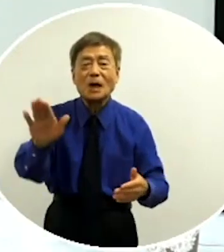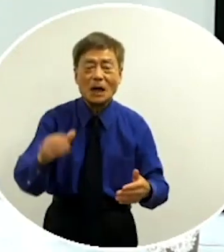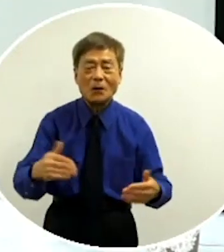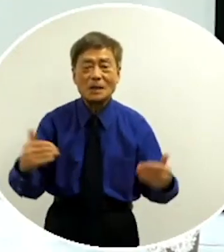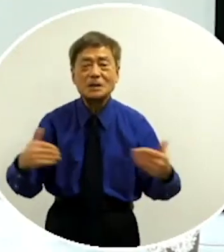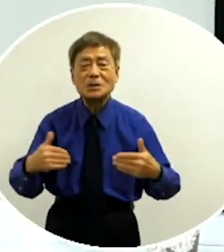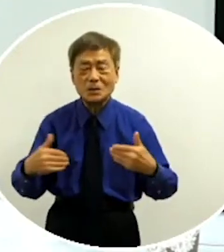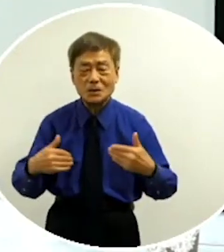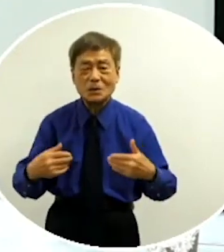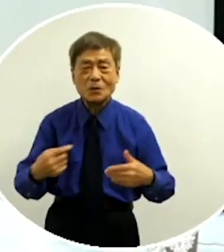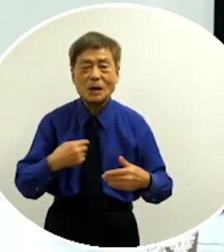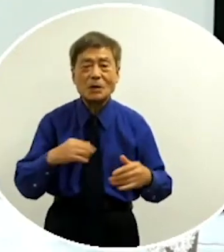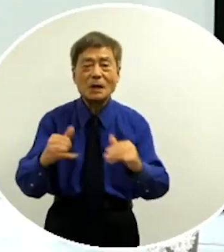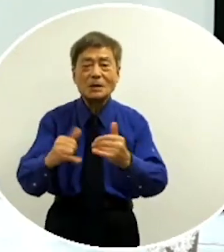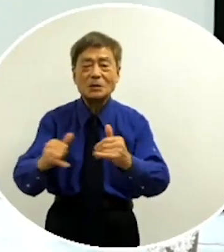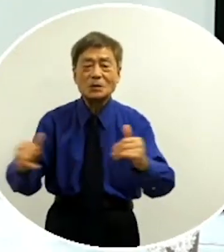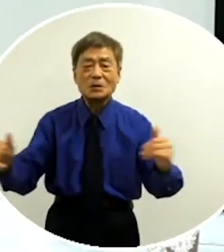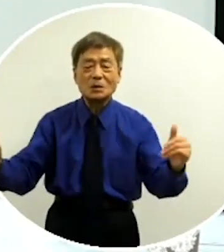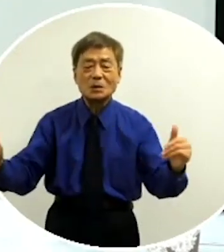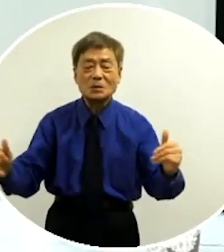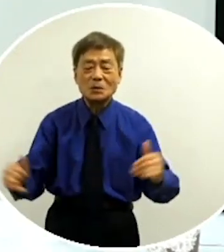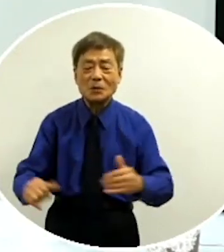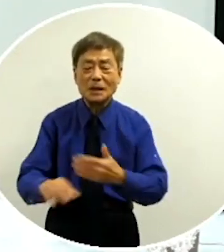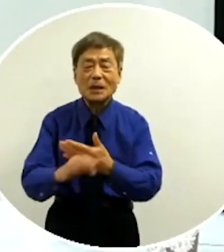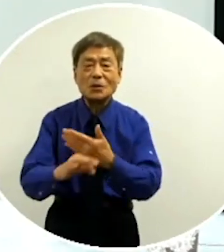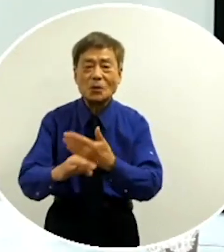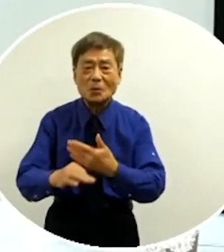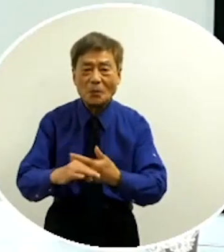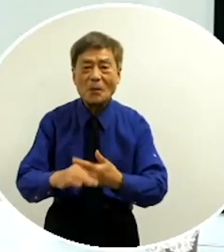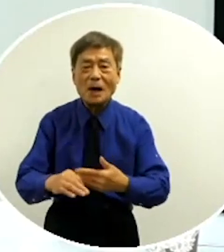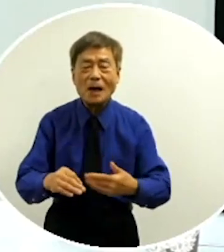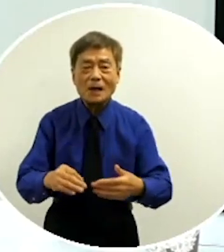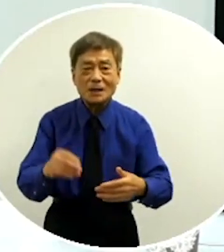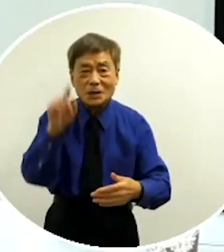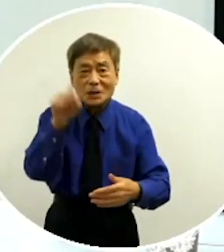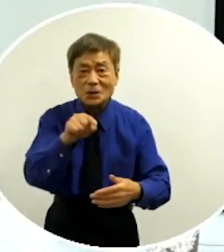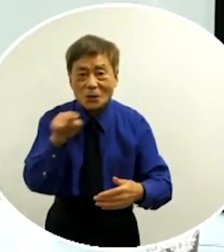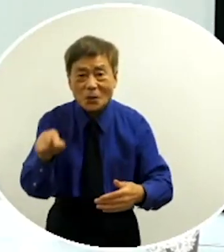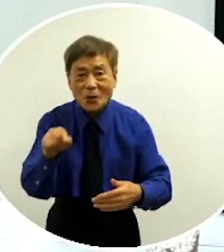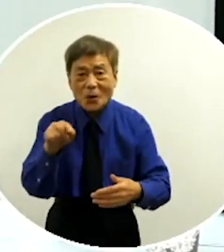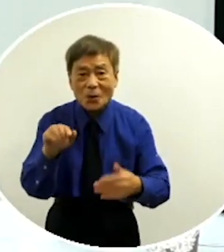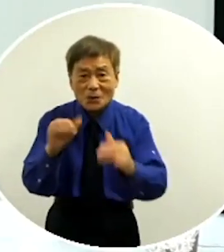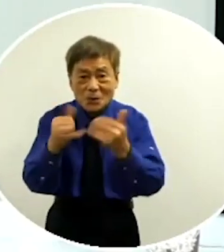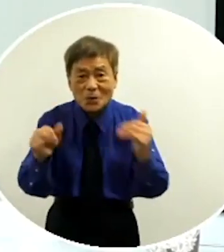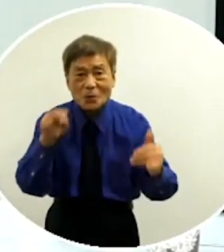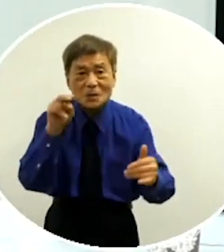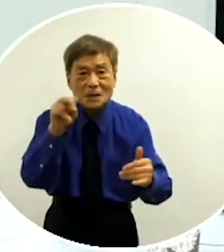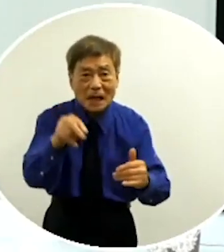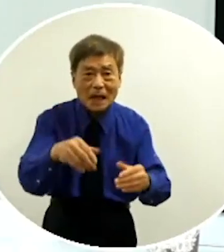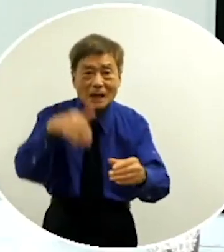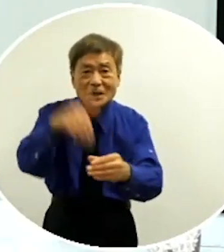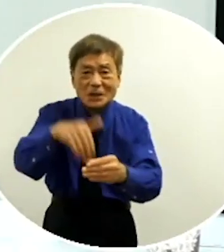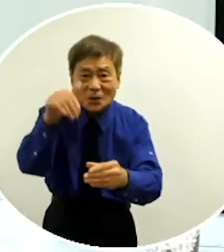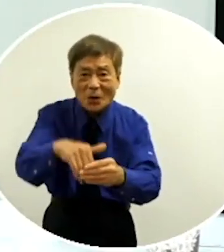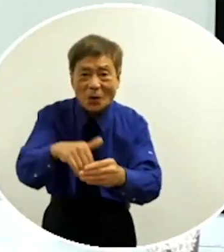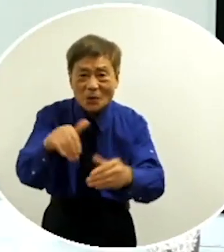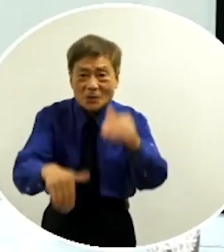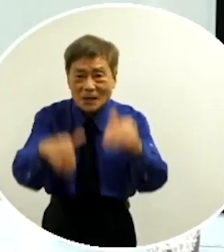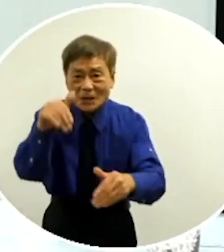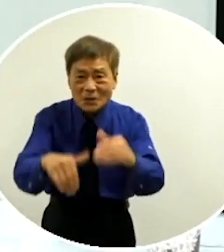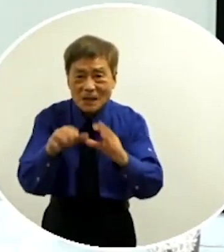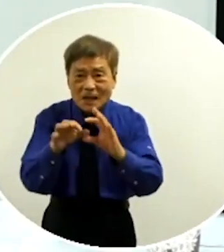我々の業界はですね人を見たら表だと思うと言うこれがですねあれは業界でありますそれともう一